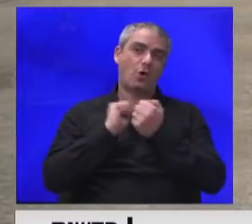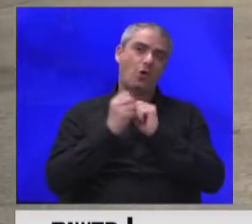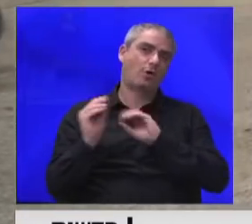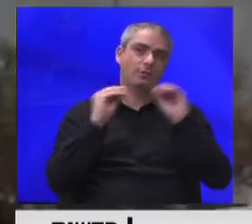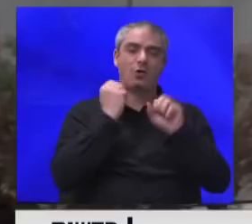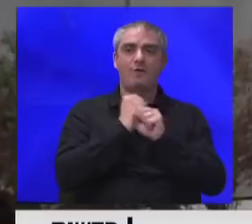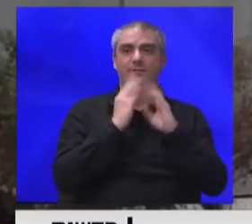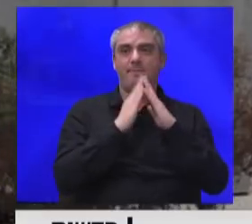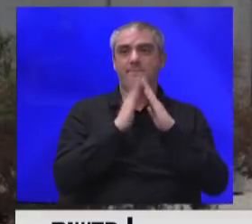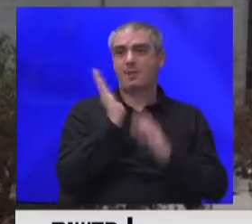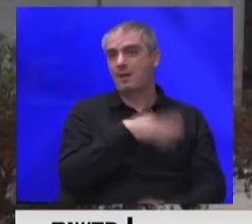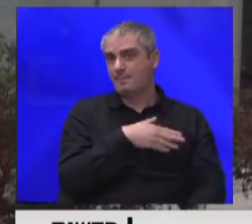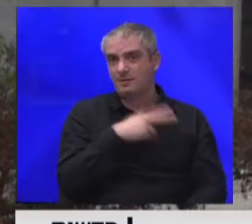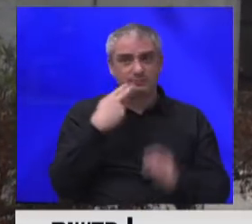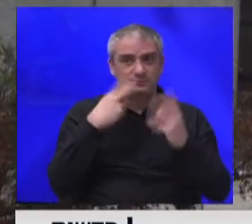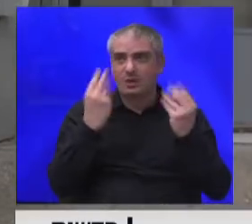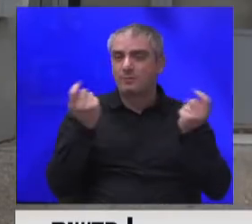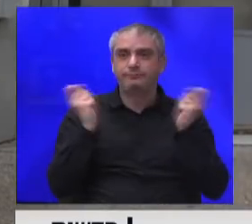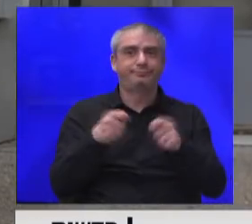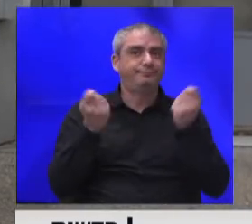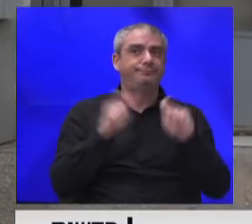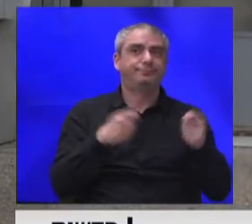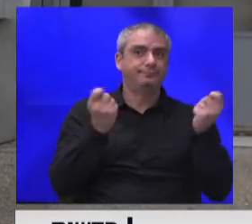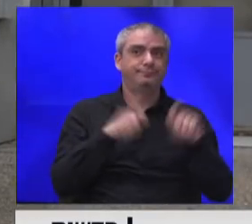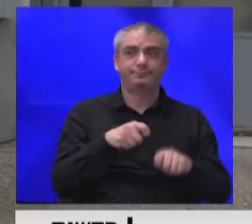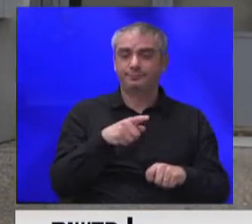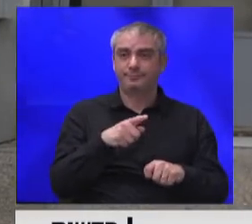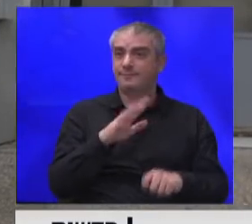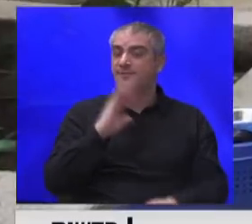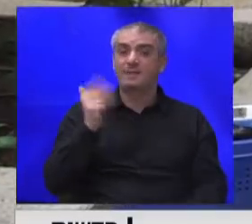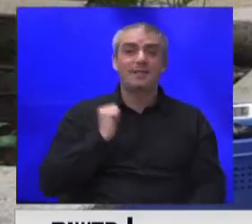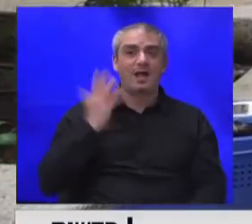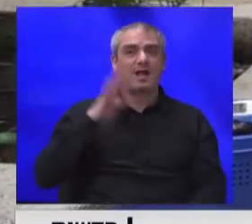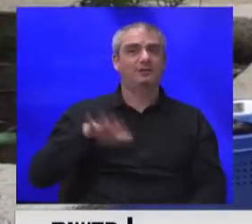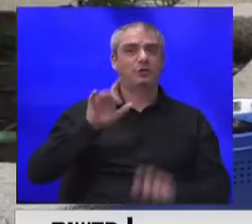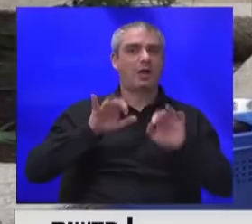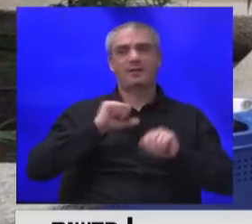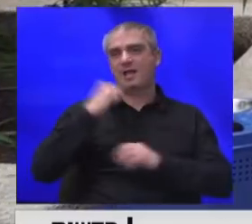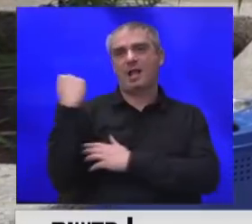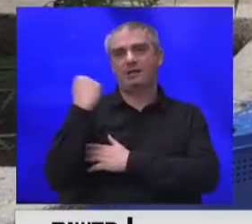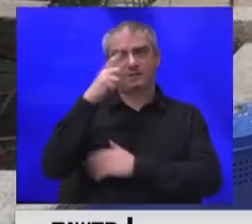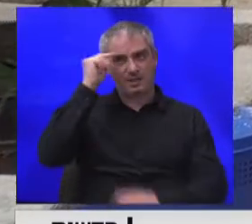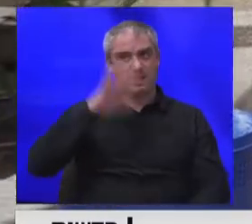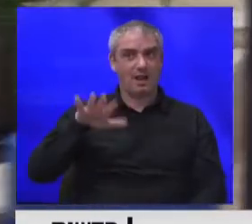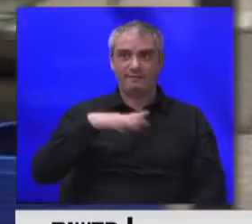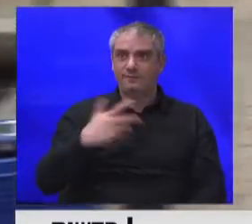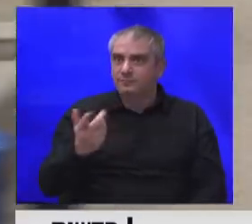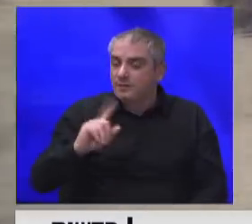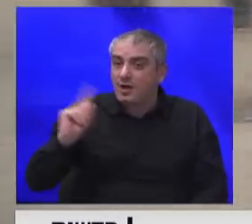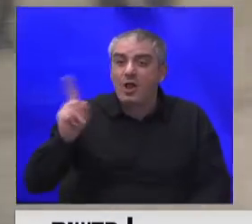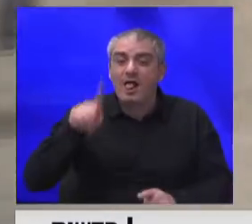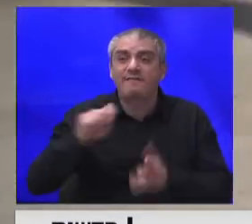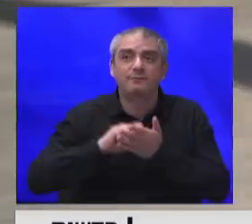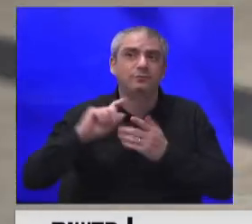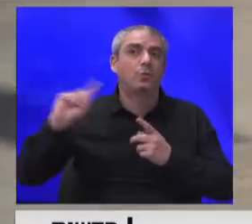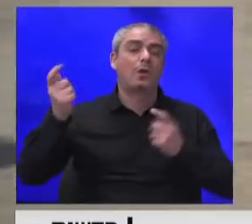שעברו לעבוד מהבית. מסעדות רבות במקום נסגרו. רמת החייל היה אזור הייטק הכי חזק בתל אביב. מה זה, כל זה? אלפי משרדים,